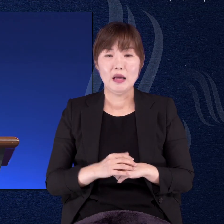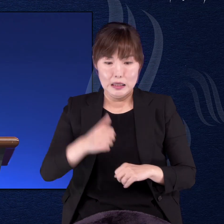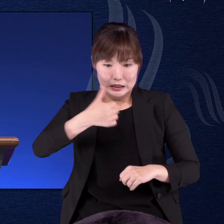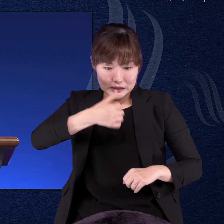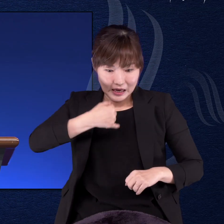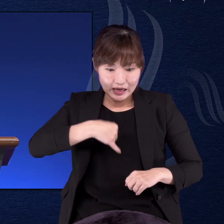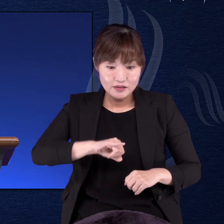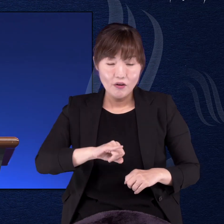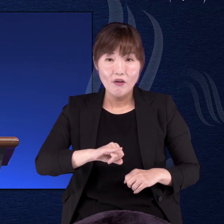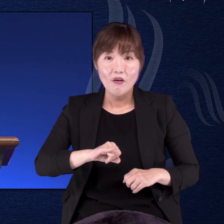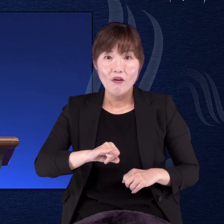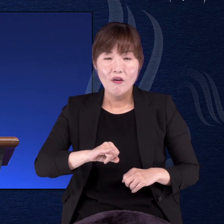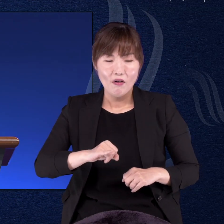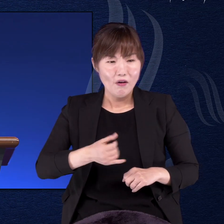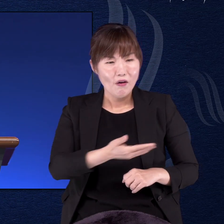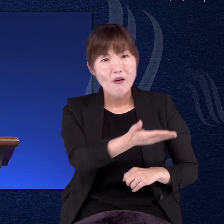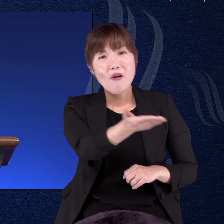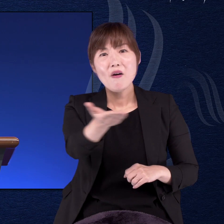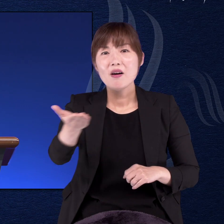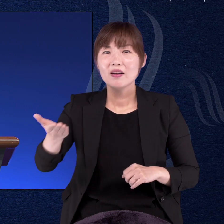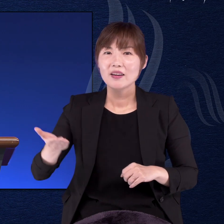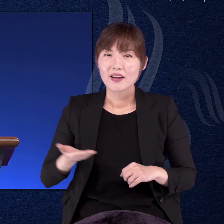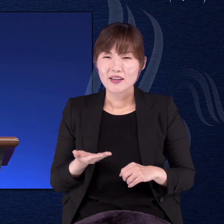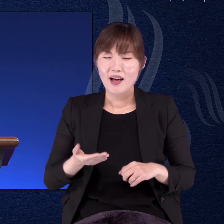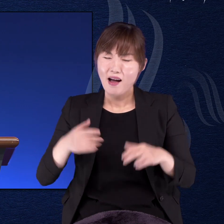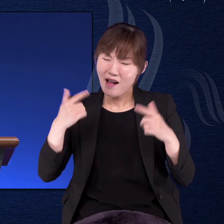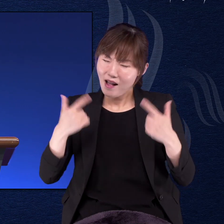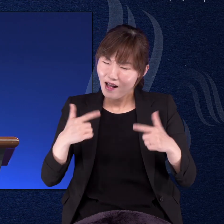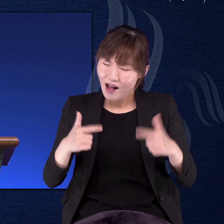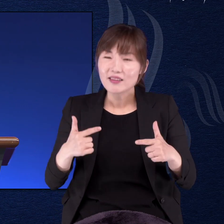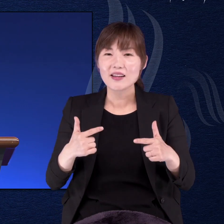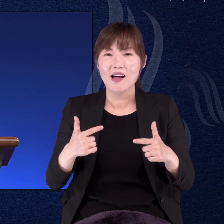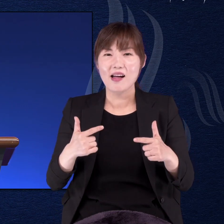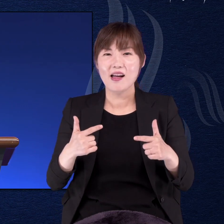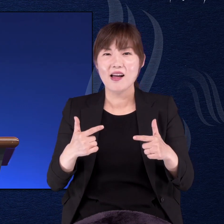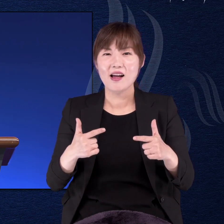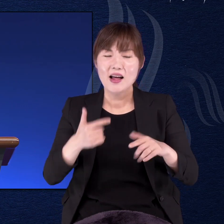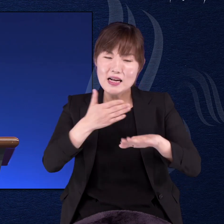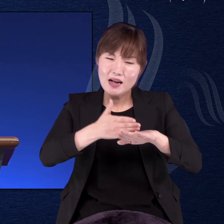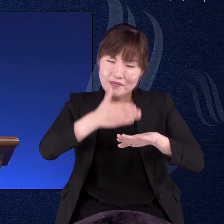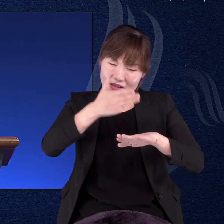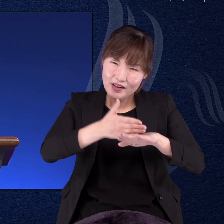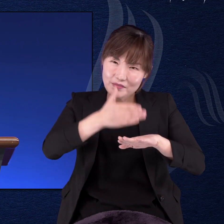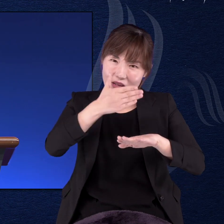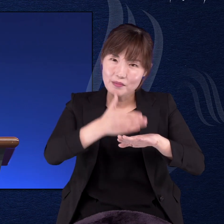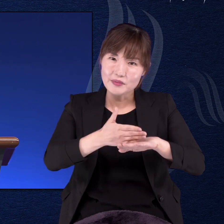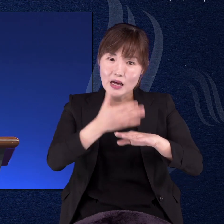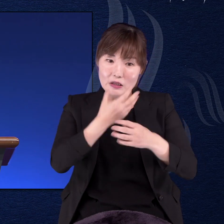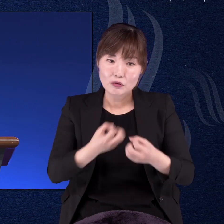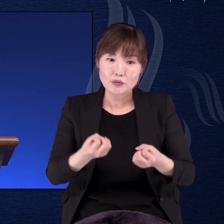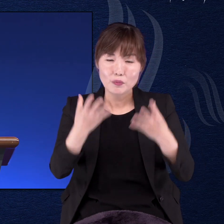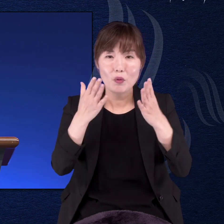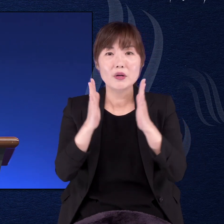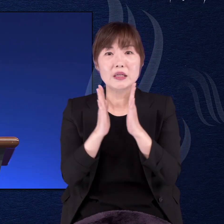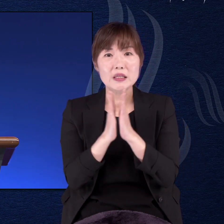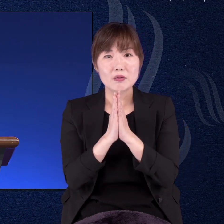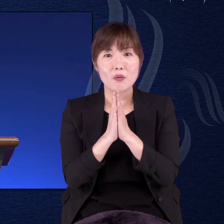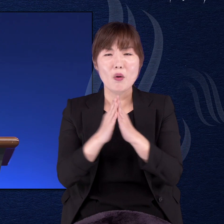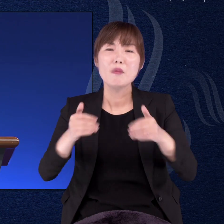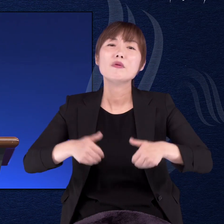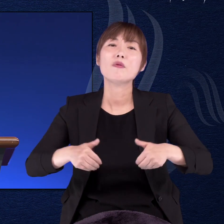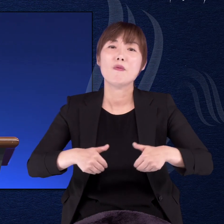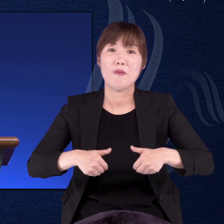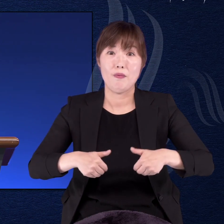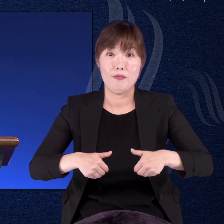표현을 좀 해야 될 것 같아요. 축복기도 해야 합니다. 부모가 하는 축복은 절대